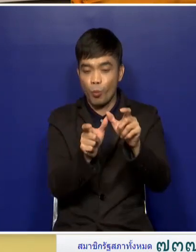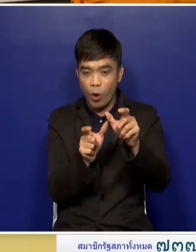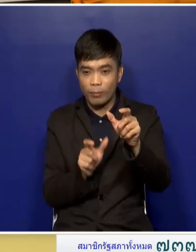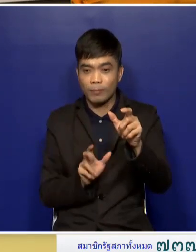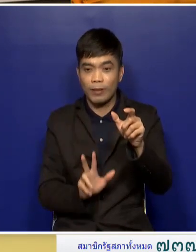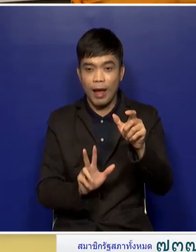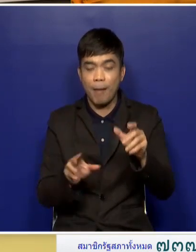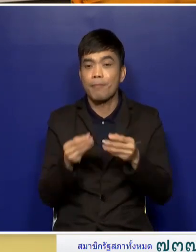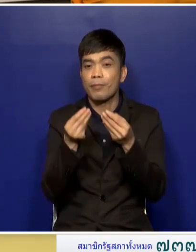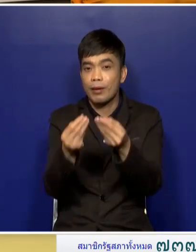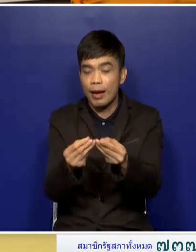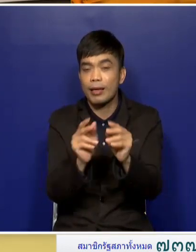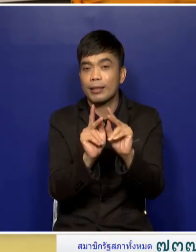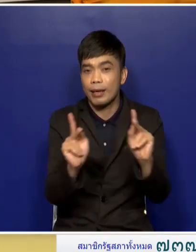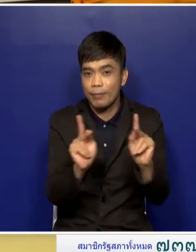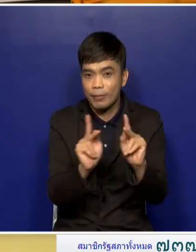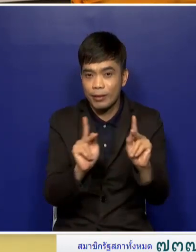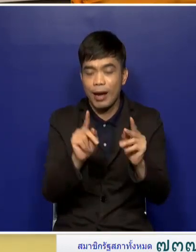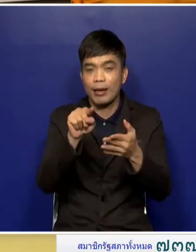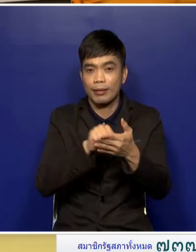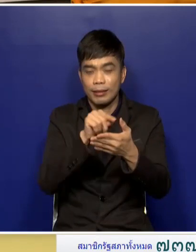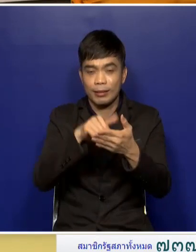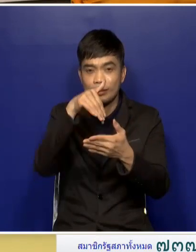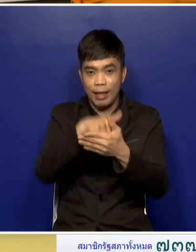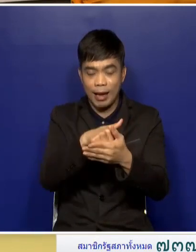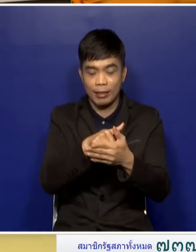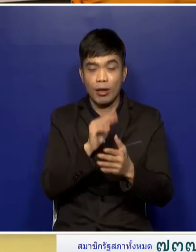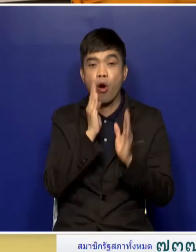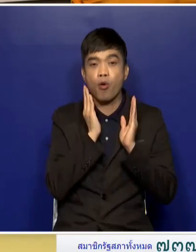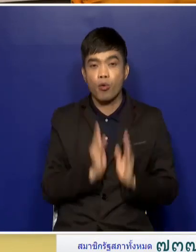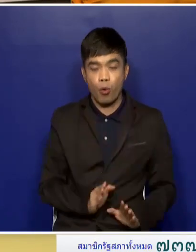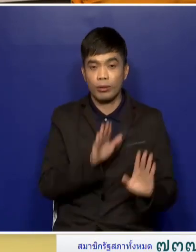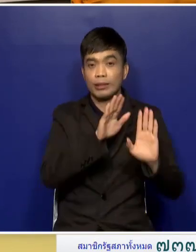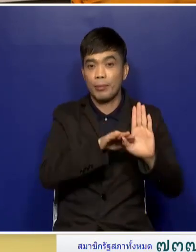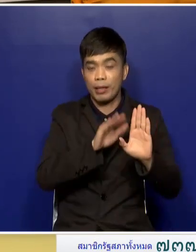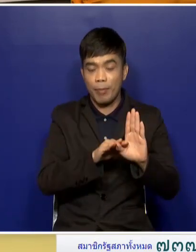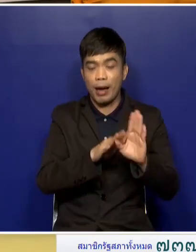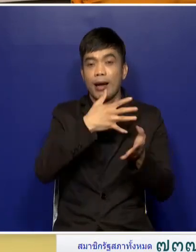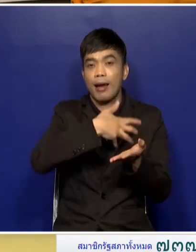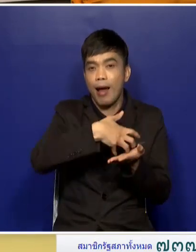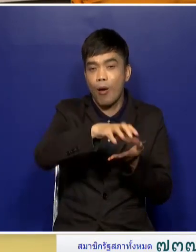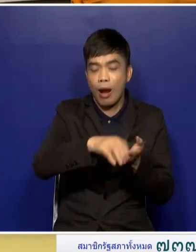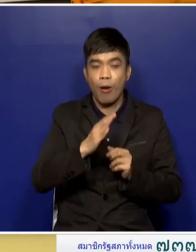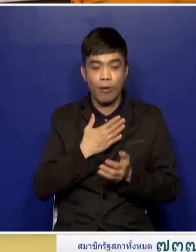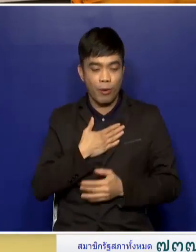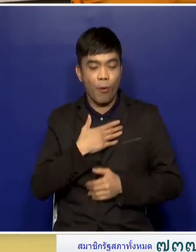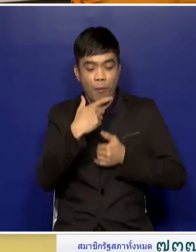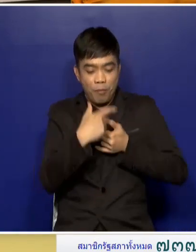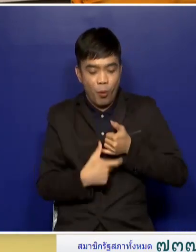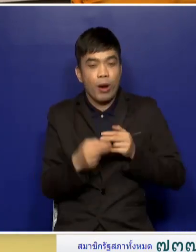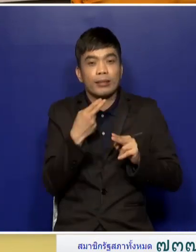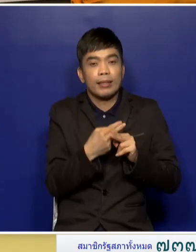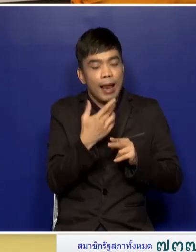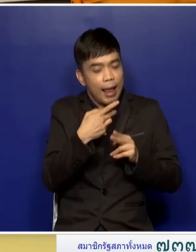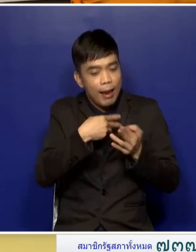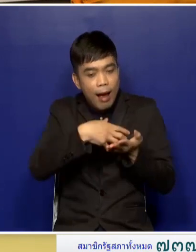ให้คณะกรรมการการเลือกตั้งจัดใหมีการแนะนำตัวผู้สมัครอย่างเท่าเทยมกันข้คามนมปัญหามากนะครัเพราถาความเท่าเท